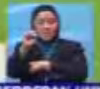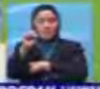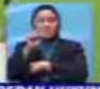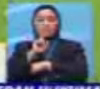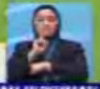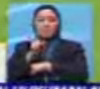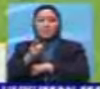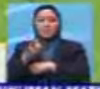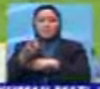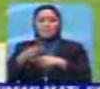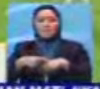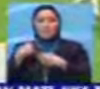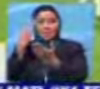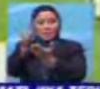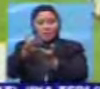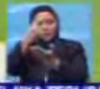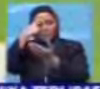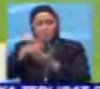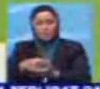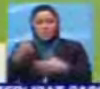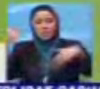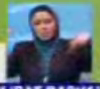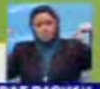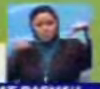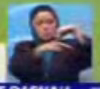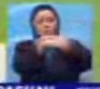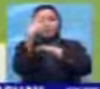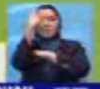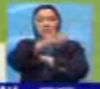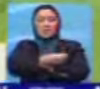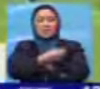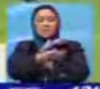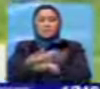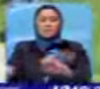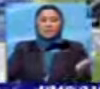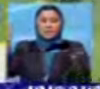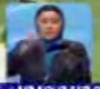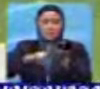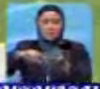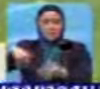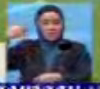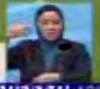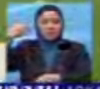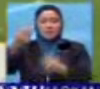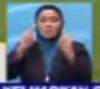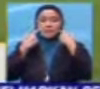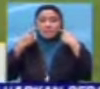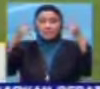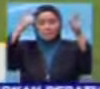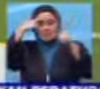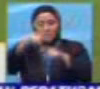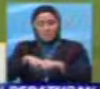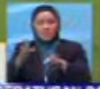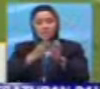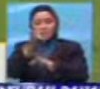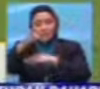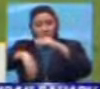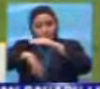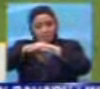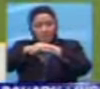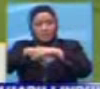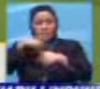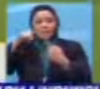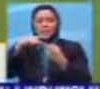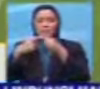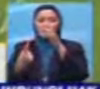tercantik. Pencalonan itu sekaligus mencatat sejarah gemilang arena bola sepak negara apabila muncul sebagai pemain pertama